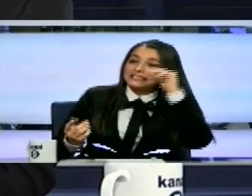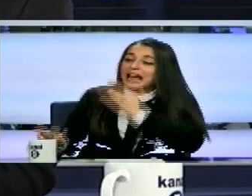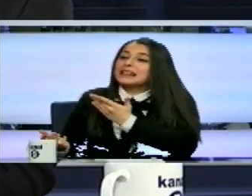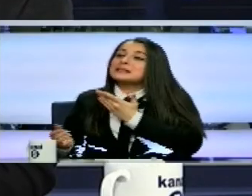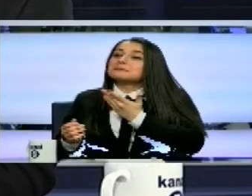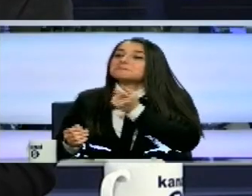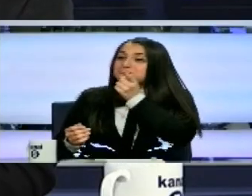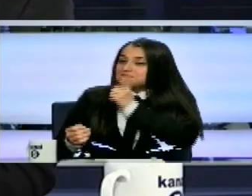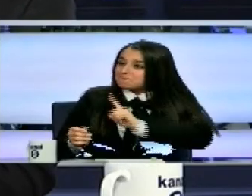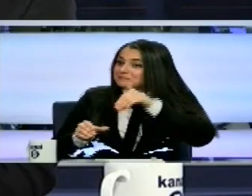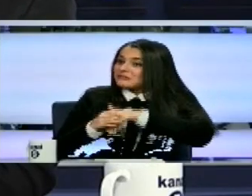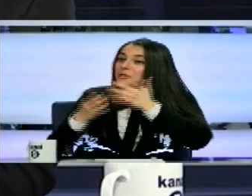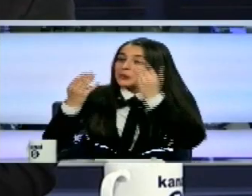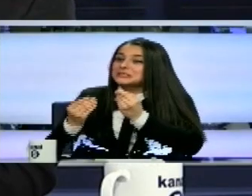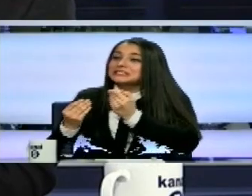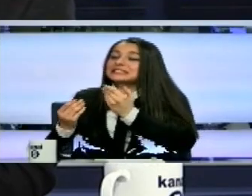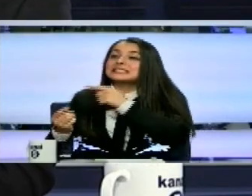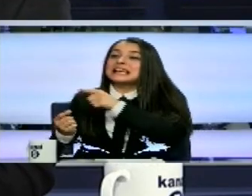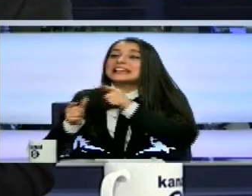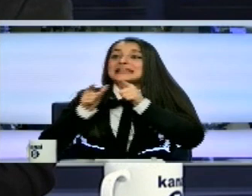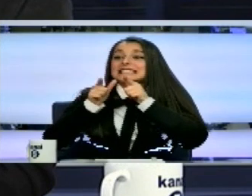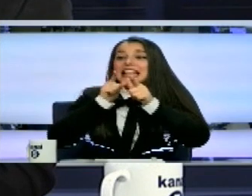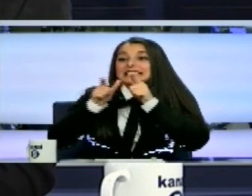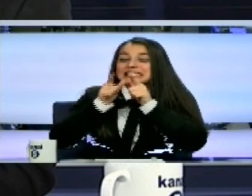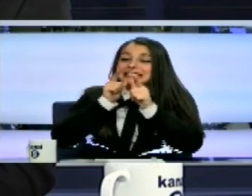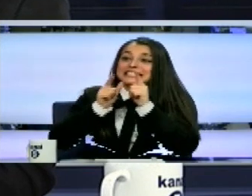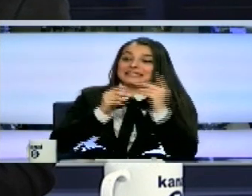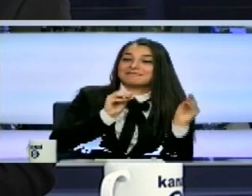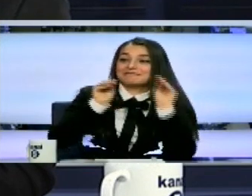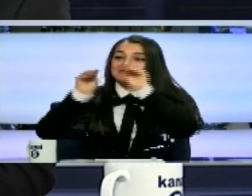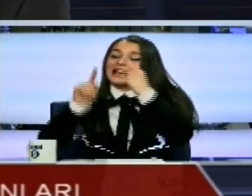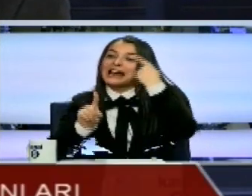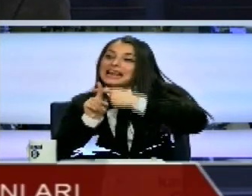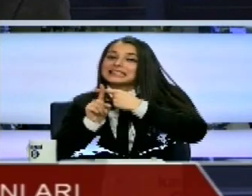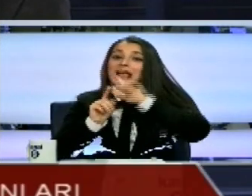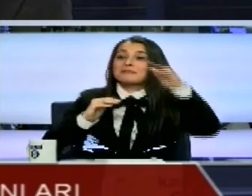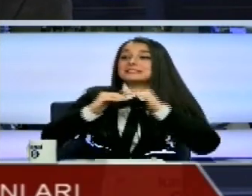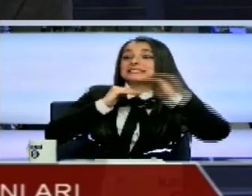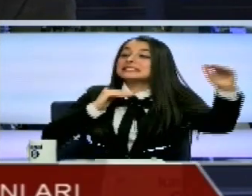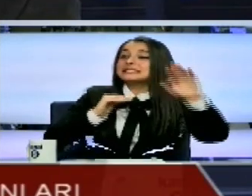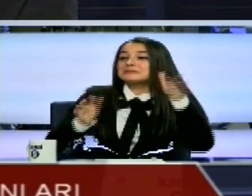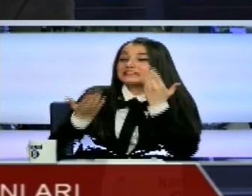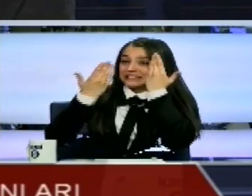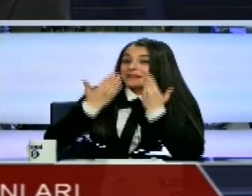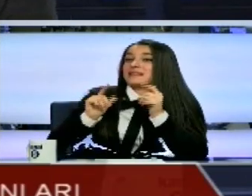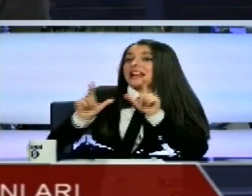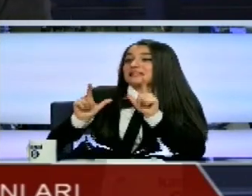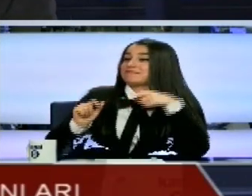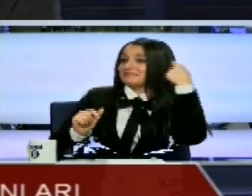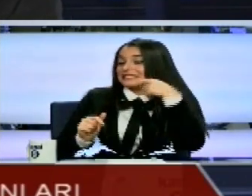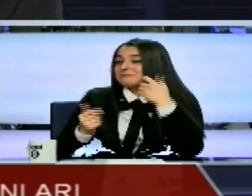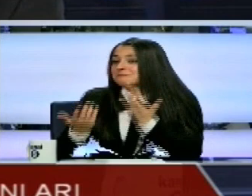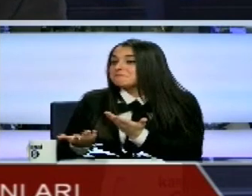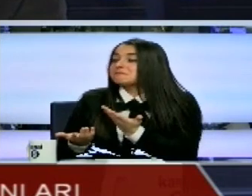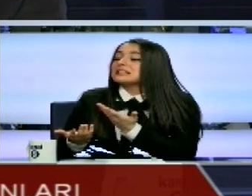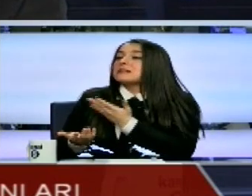olarak meclise gittiğinde onun sessizliği de çekilir. Bütün vatandaşlarımızın gerçekten izlemesi gereken bir film.